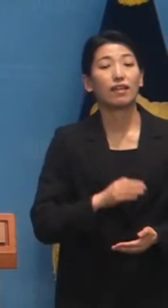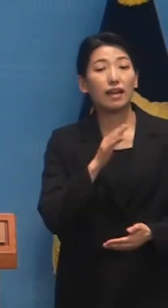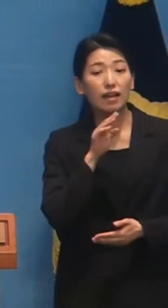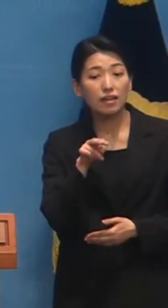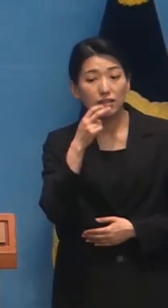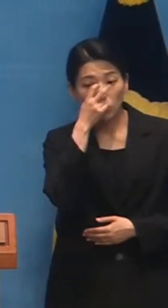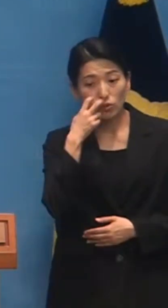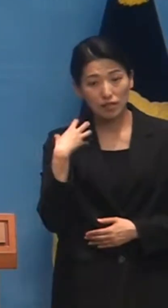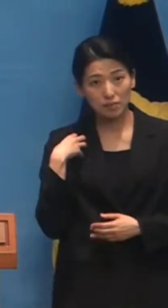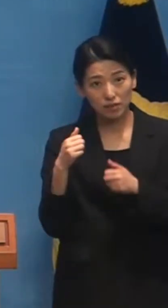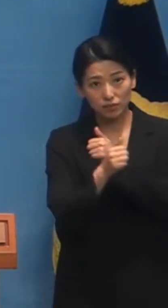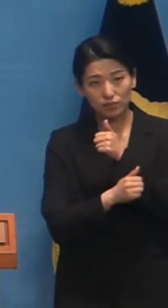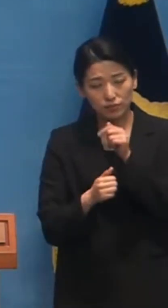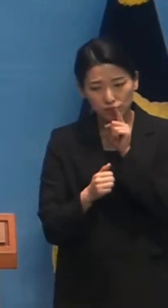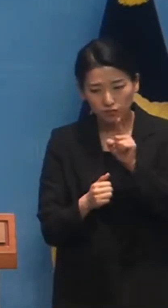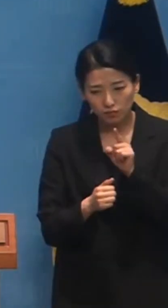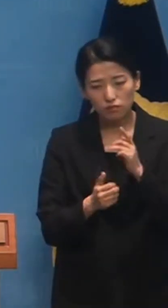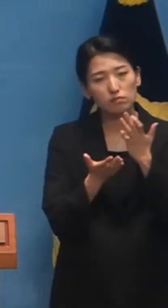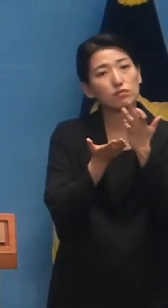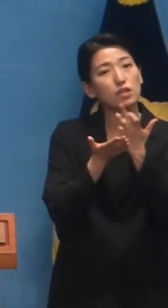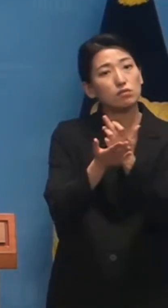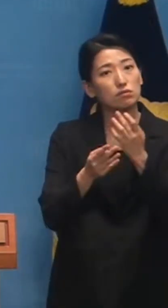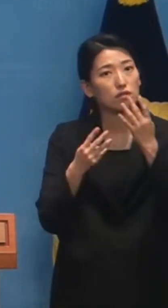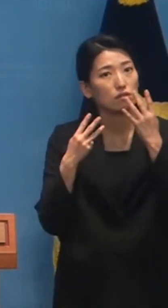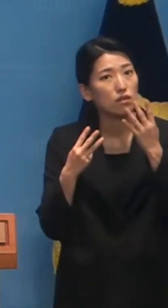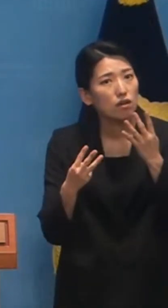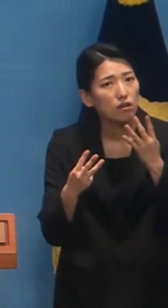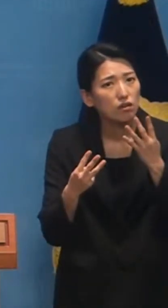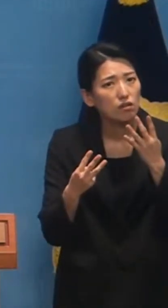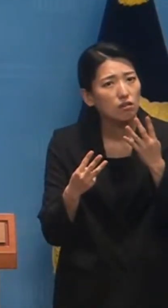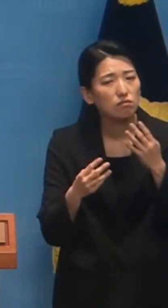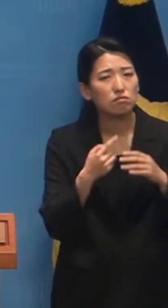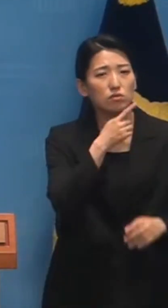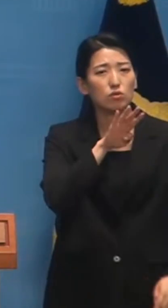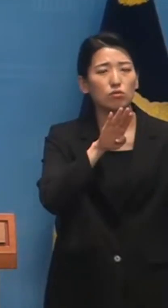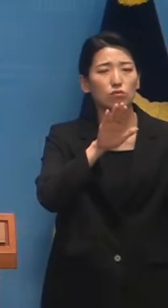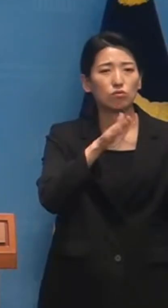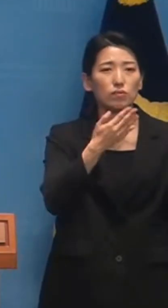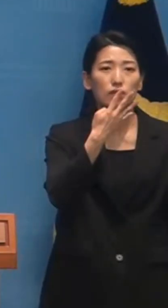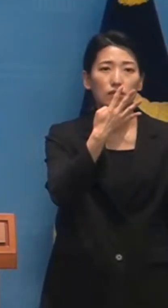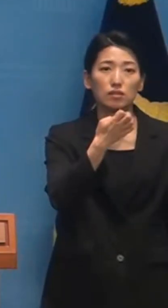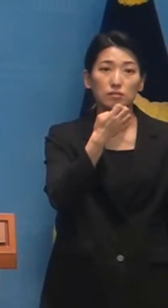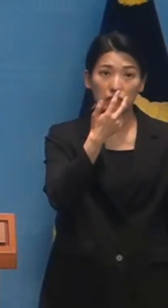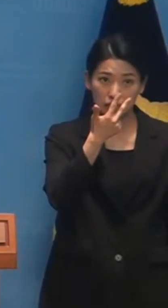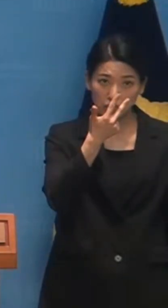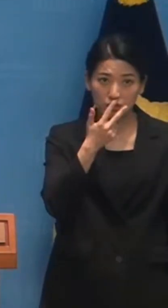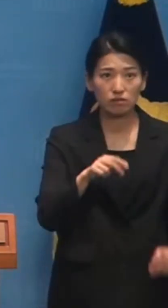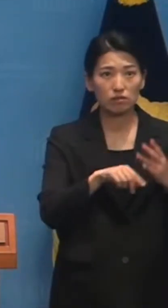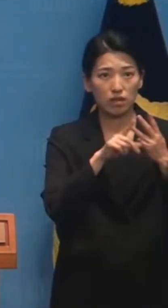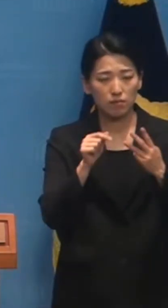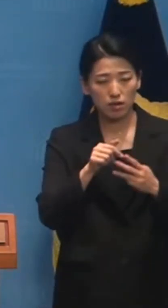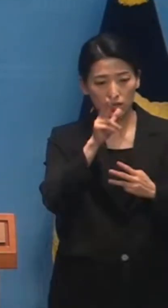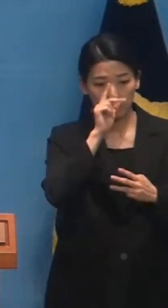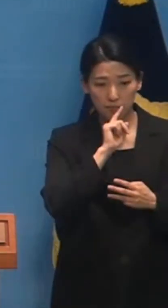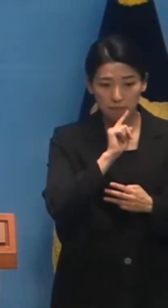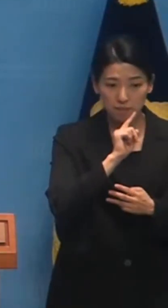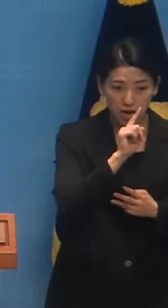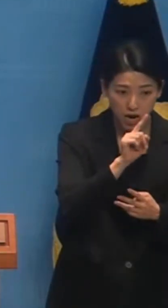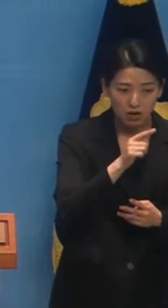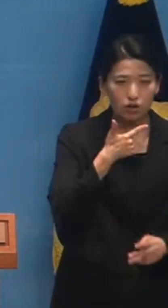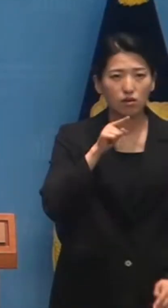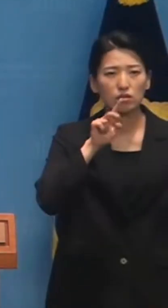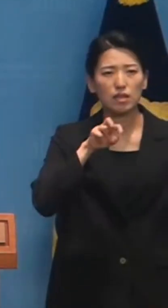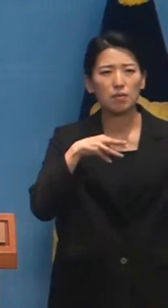따르면 제주 4.3 사건을 47년 3월 1일 경찰의 발포 사건을 기점으로 남로당